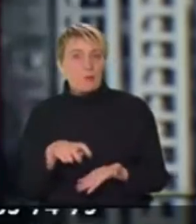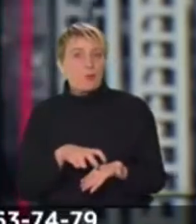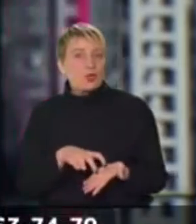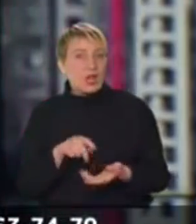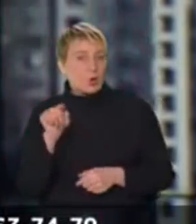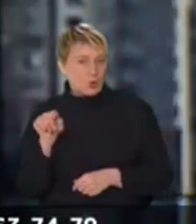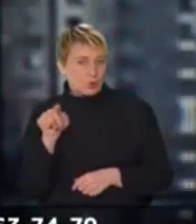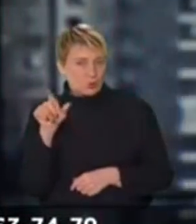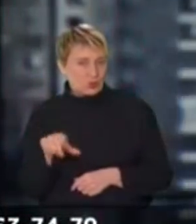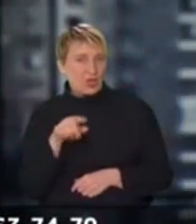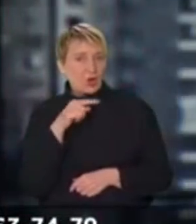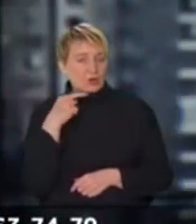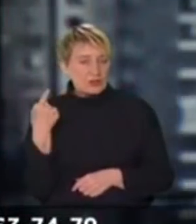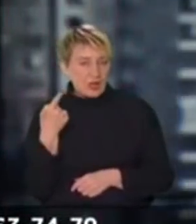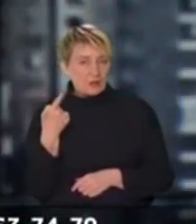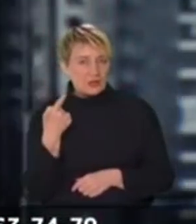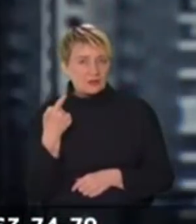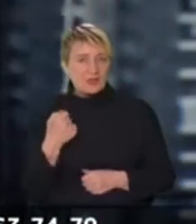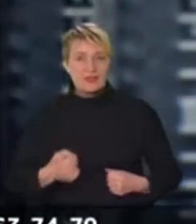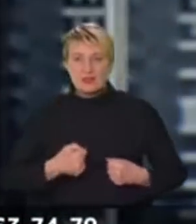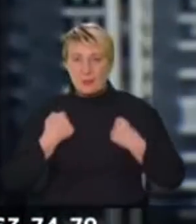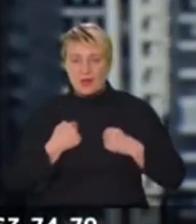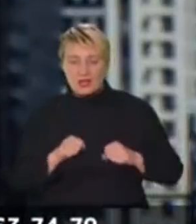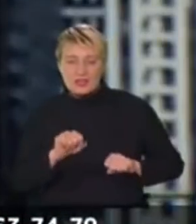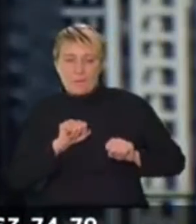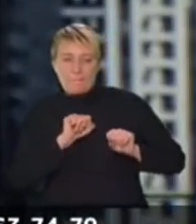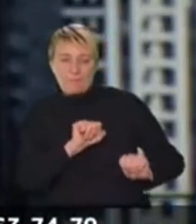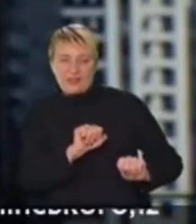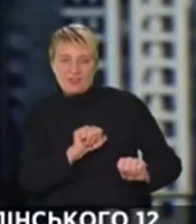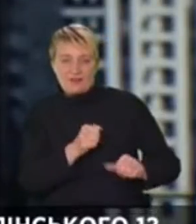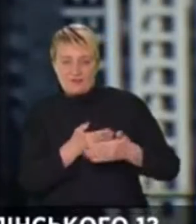боягузи, кацапи вішають, намагаються прикриватися звичайними мирними українськими громадянами.